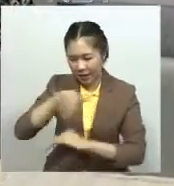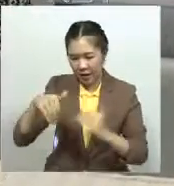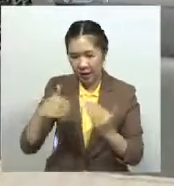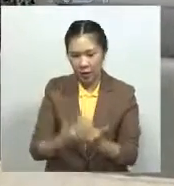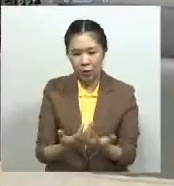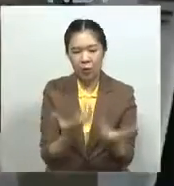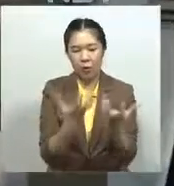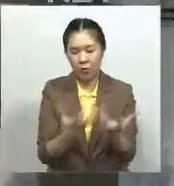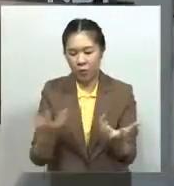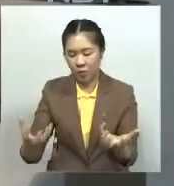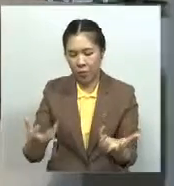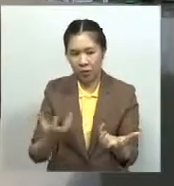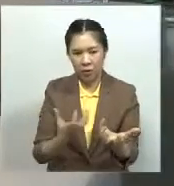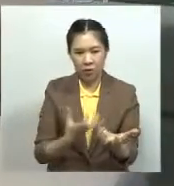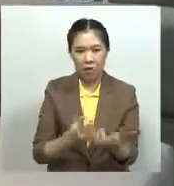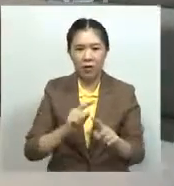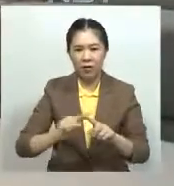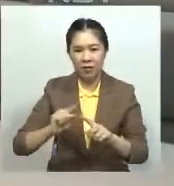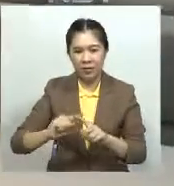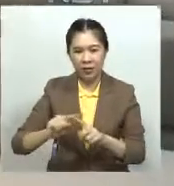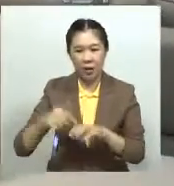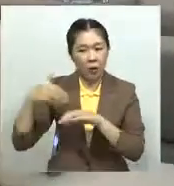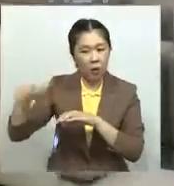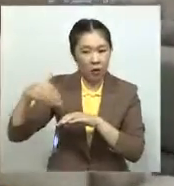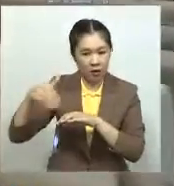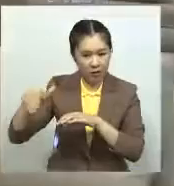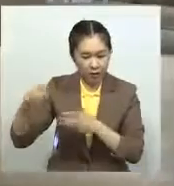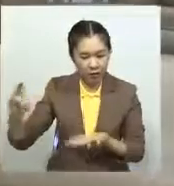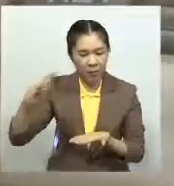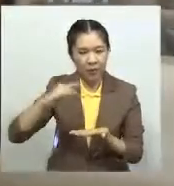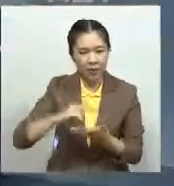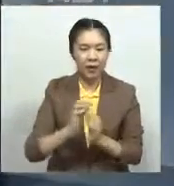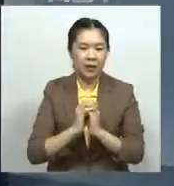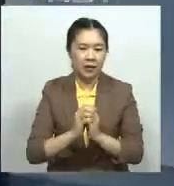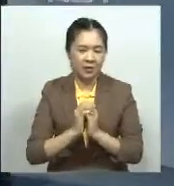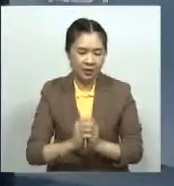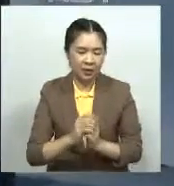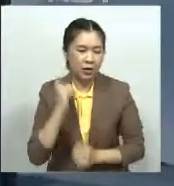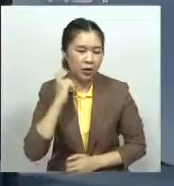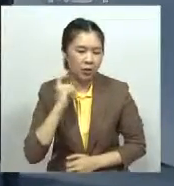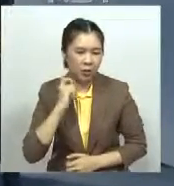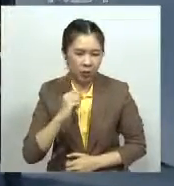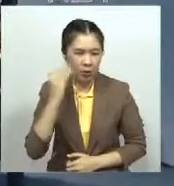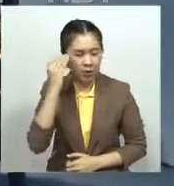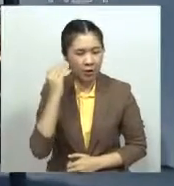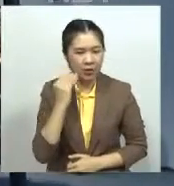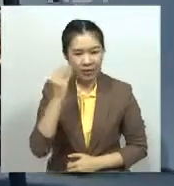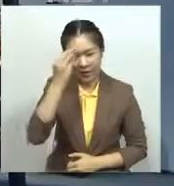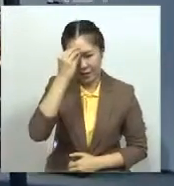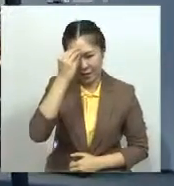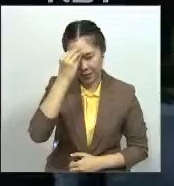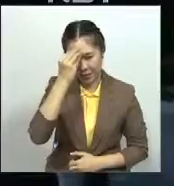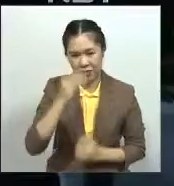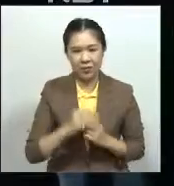งผลงานค่ะรวมถึงสินค้าจากผู้ผลิตในหลายประเทศไม่ว่าจะเป็นจีนฮ่องกงเกาหลีใต้ญี่ปุ่นและกลุ่มประเ